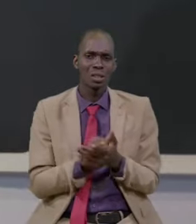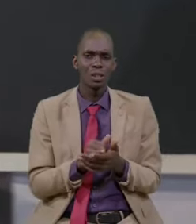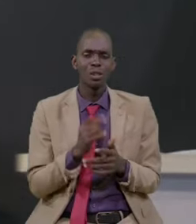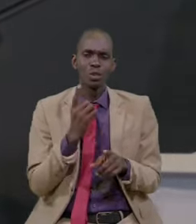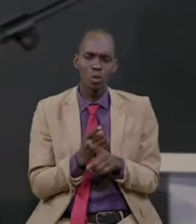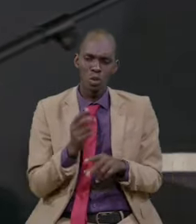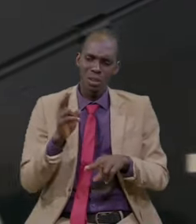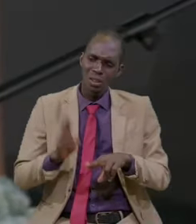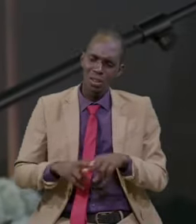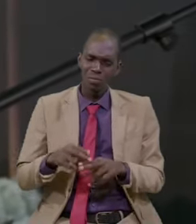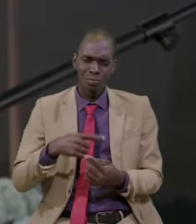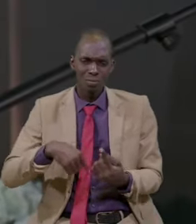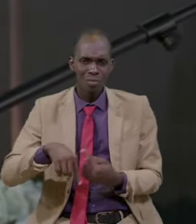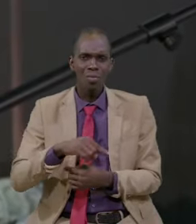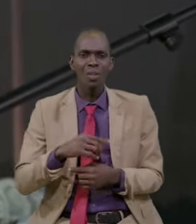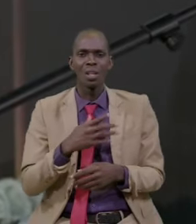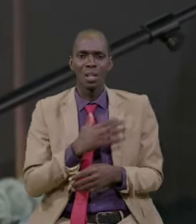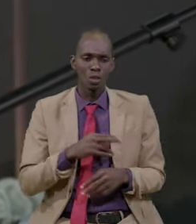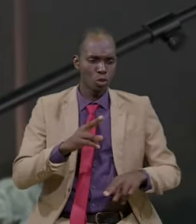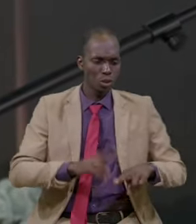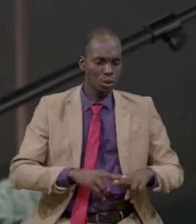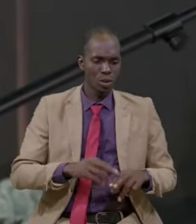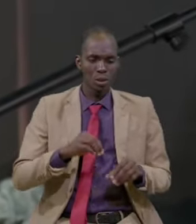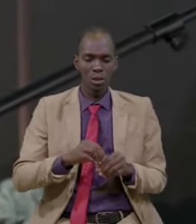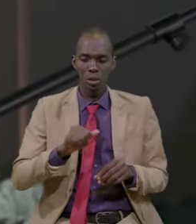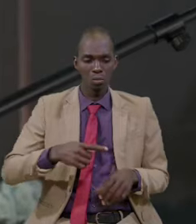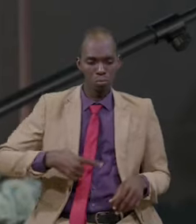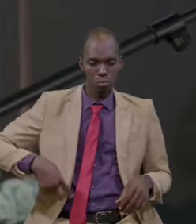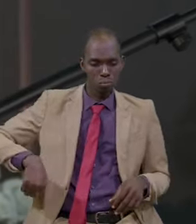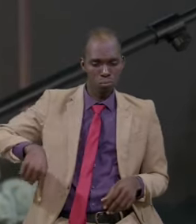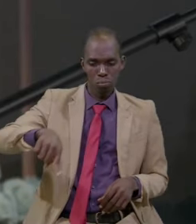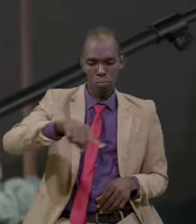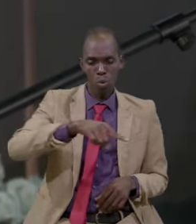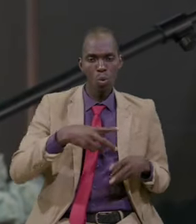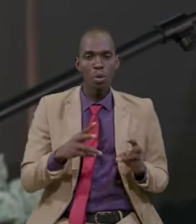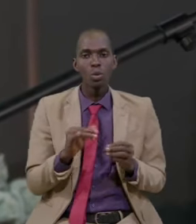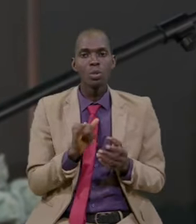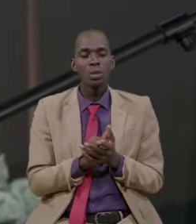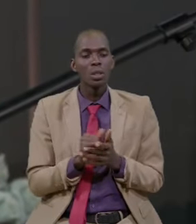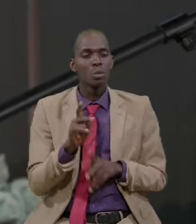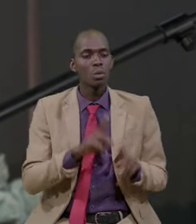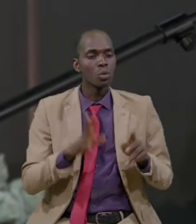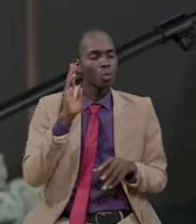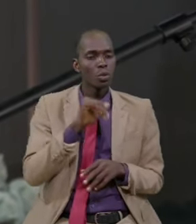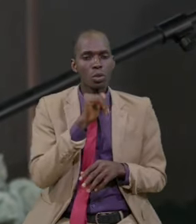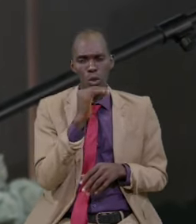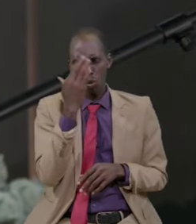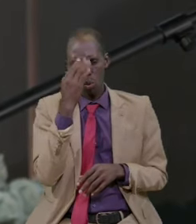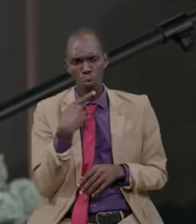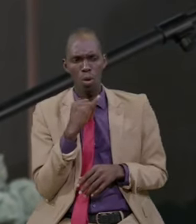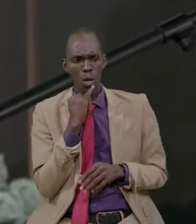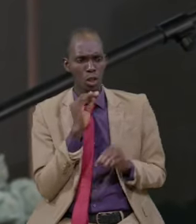Assieds-toi. Et assieds-toi dans le cercle. Et qui ne savent pas, qui enseigne, qui n'enseigne